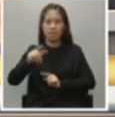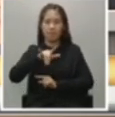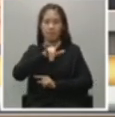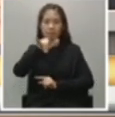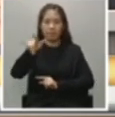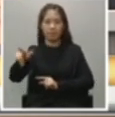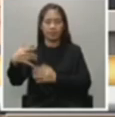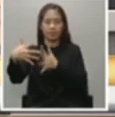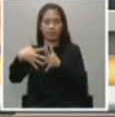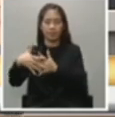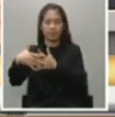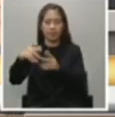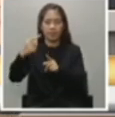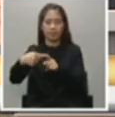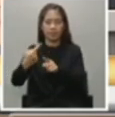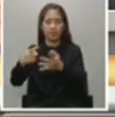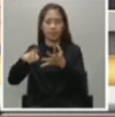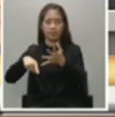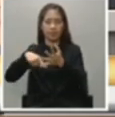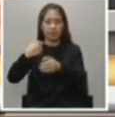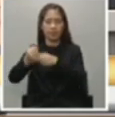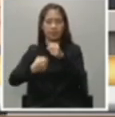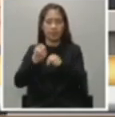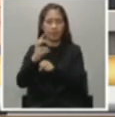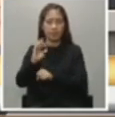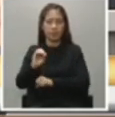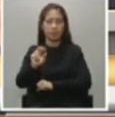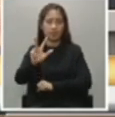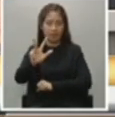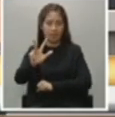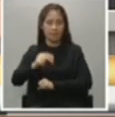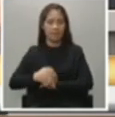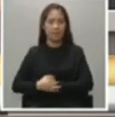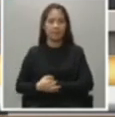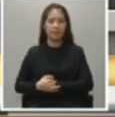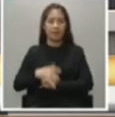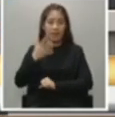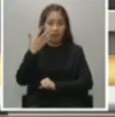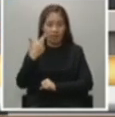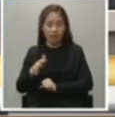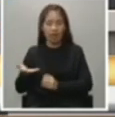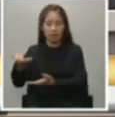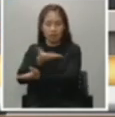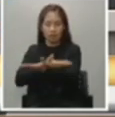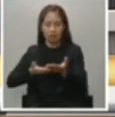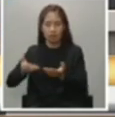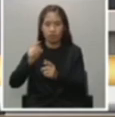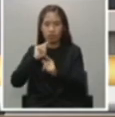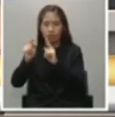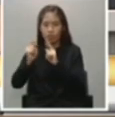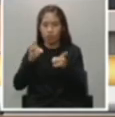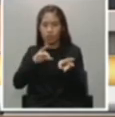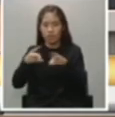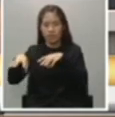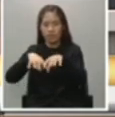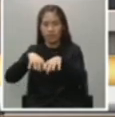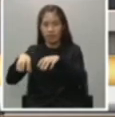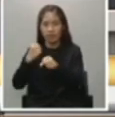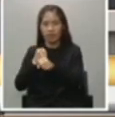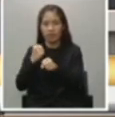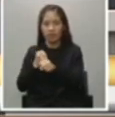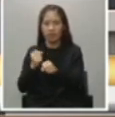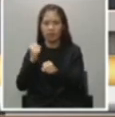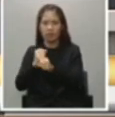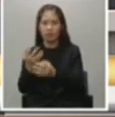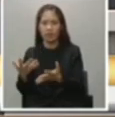ายเดือนมกราคม2563ที่ผ่านมาและมีการหารือถึงสถานะการดำเนินการเพื่อเปิดให้สหรัฐ